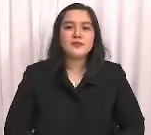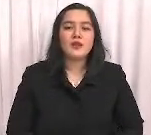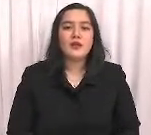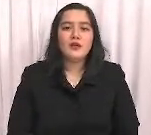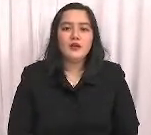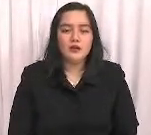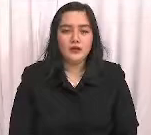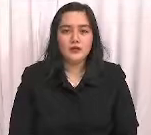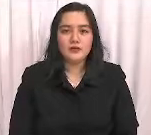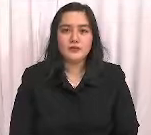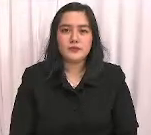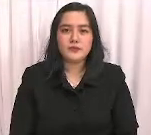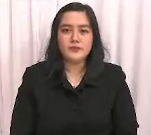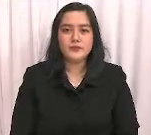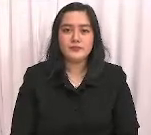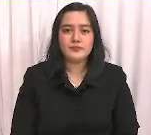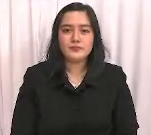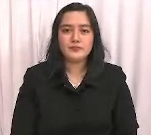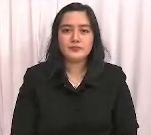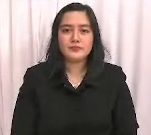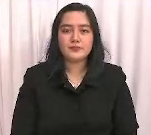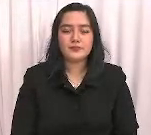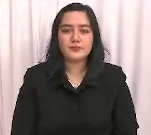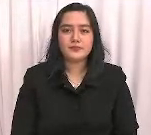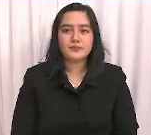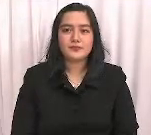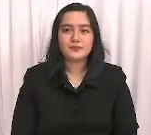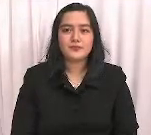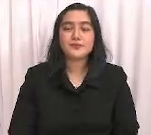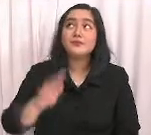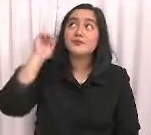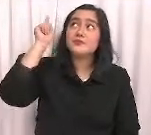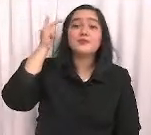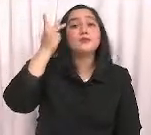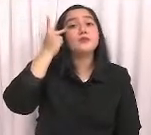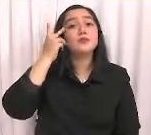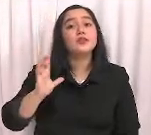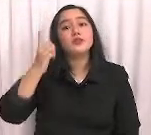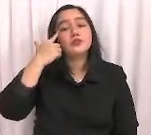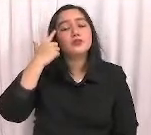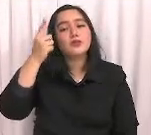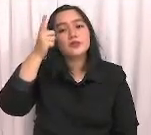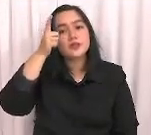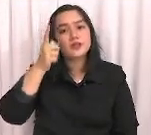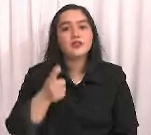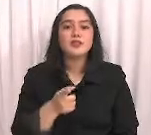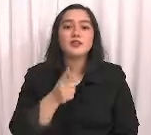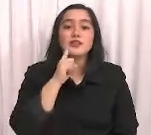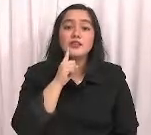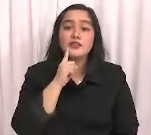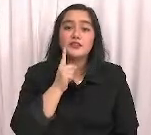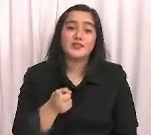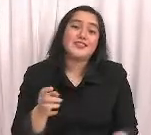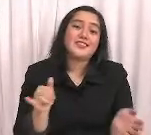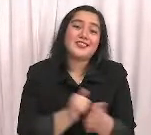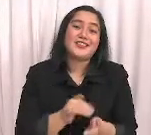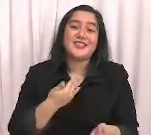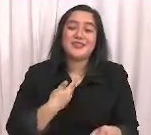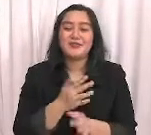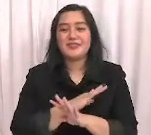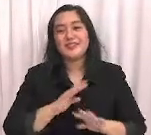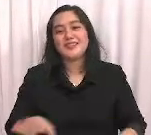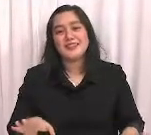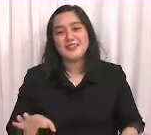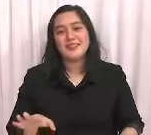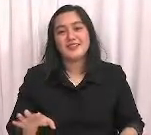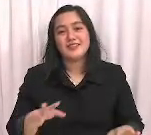Alam niyo, mga kapatid, napakalalim, alam niyo, hindi ko naman sa tinatakot kayo sa pag-aasawa. Ako yung nag-i-encourage